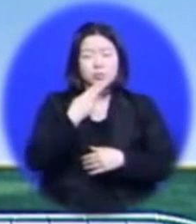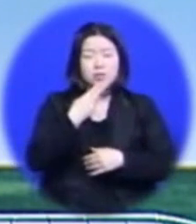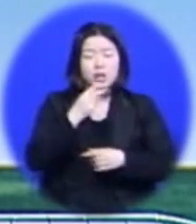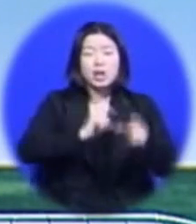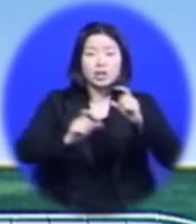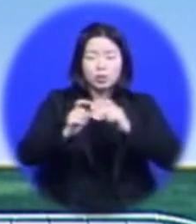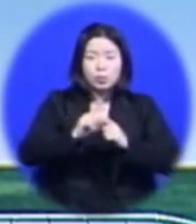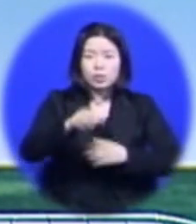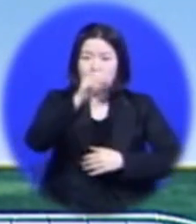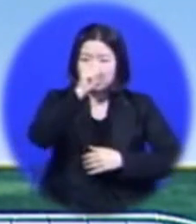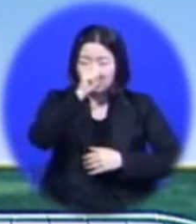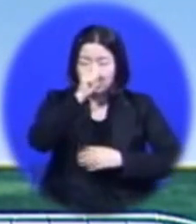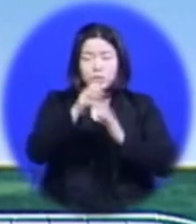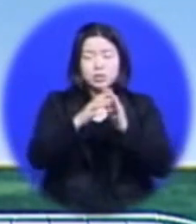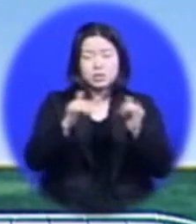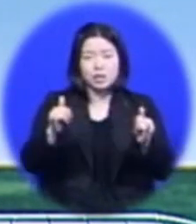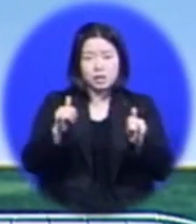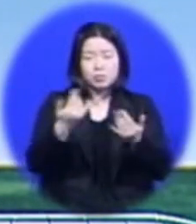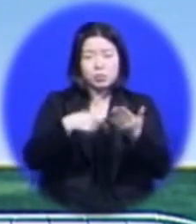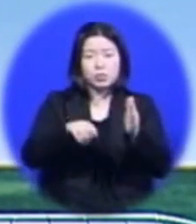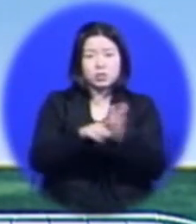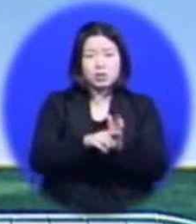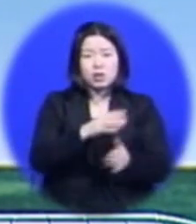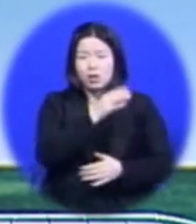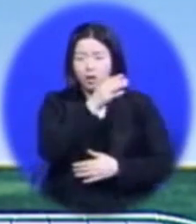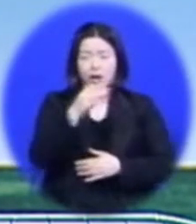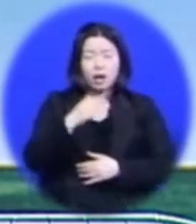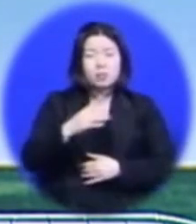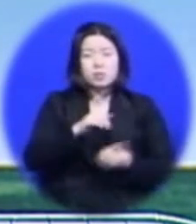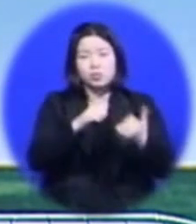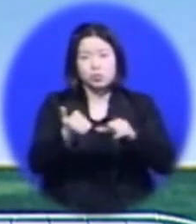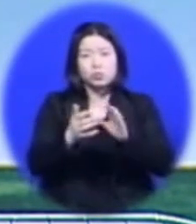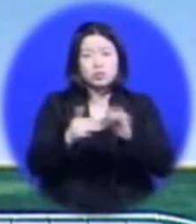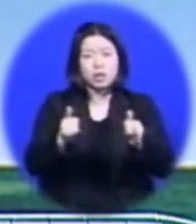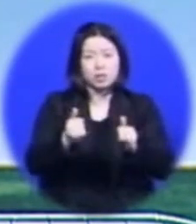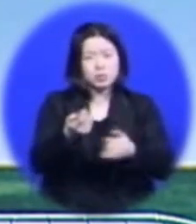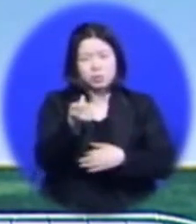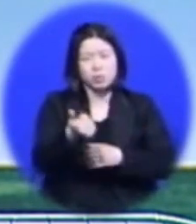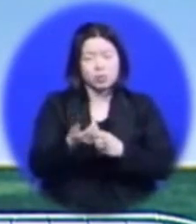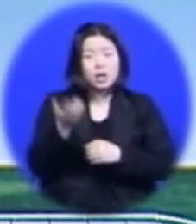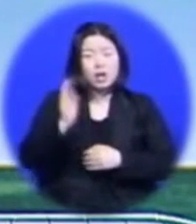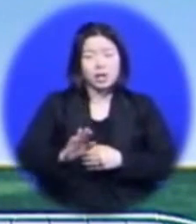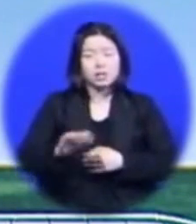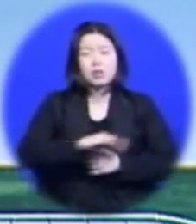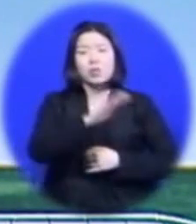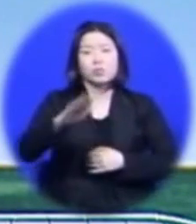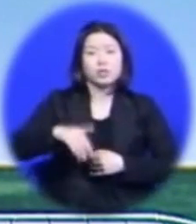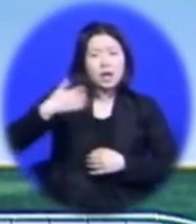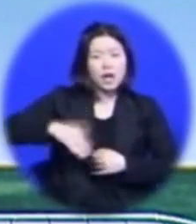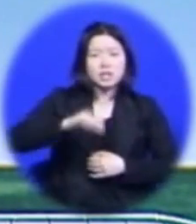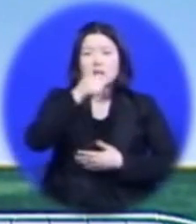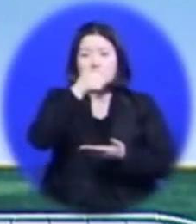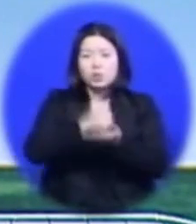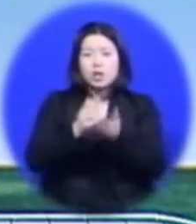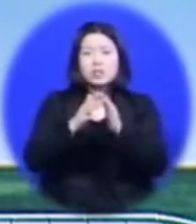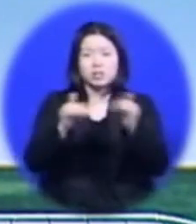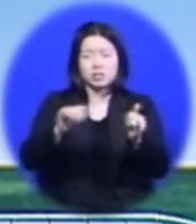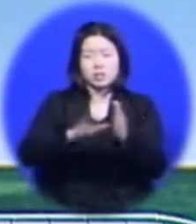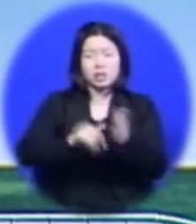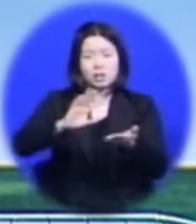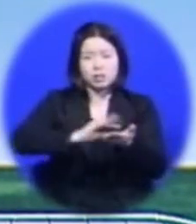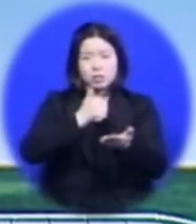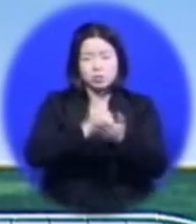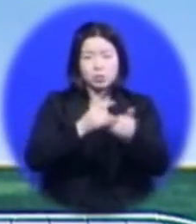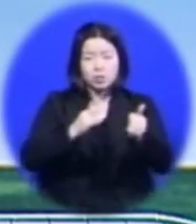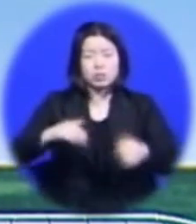더욱이 선한 사람을 위해서라도 감히 죽을 사람은 드뭅니다. 그러나 우리가 아직 죄인이었을 때 그리스도께서 우리를